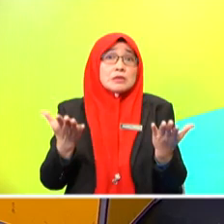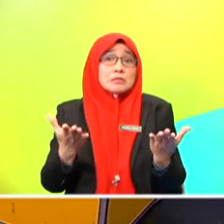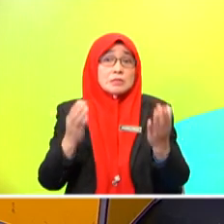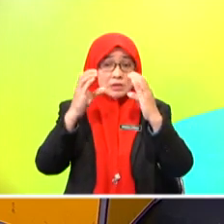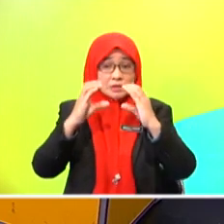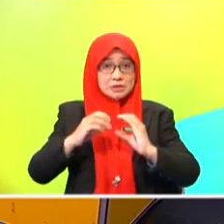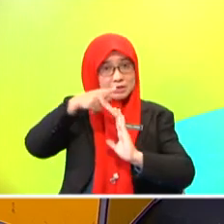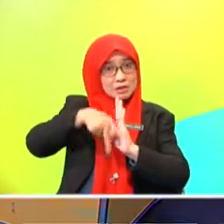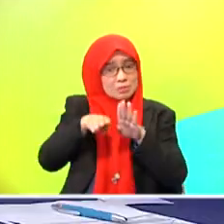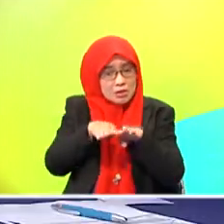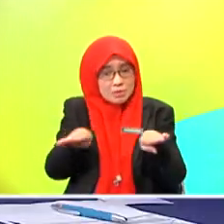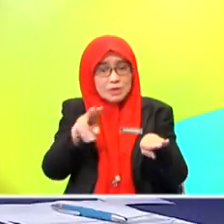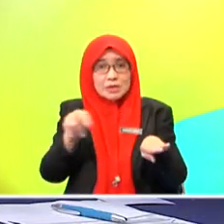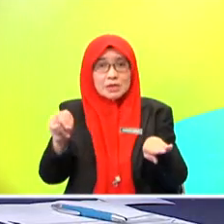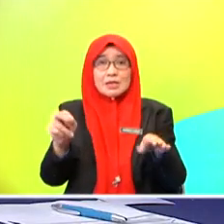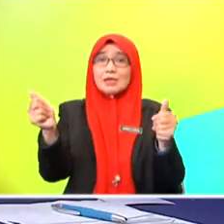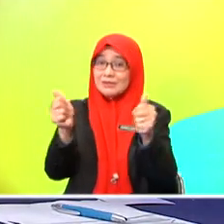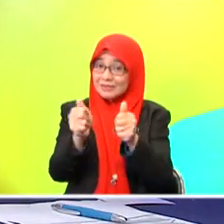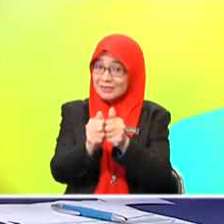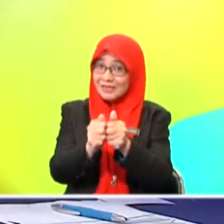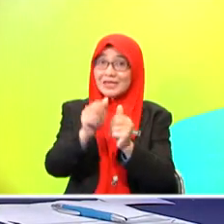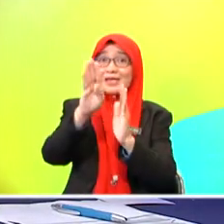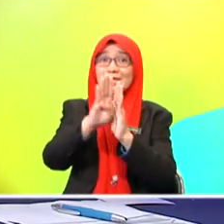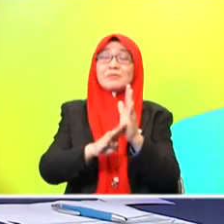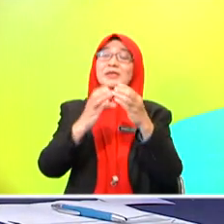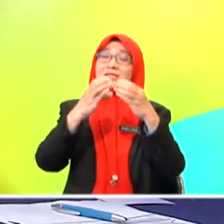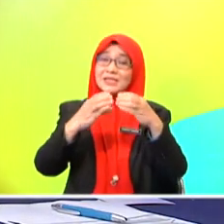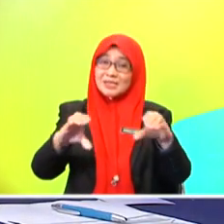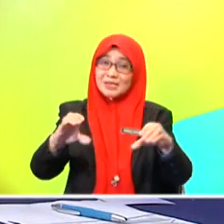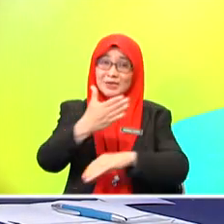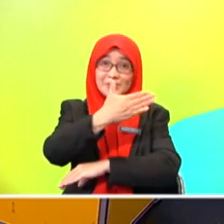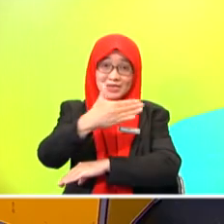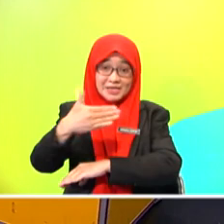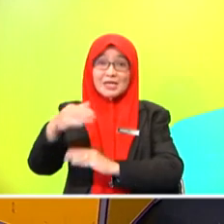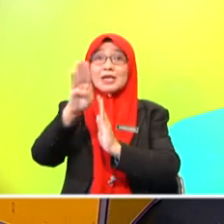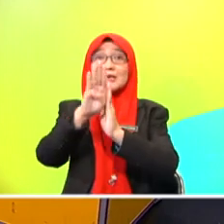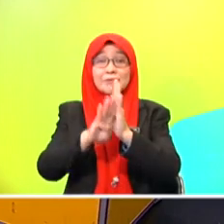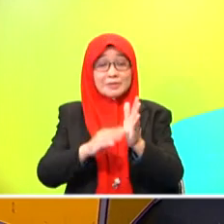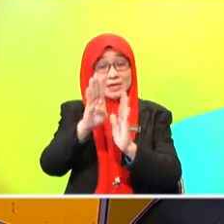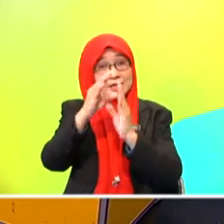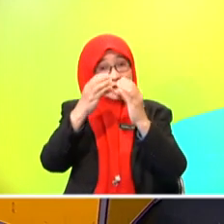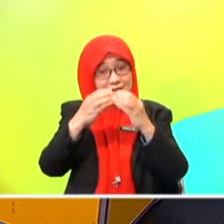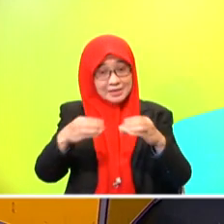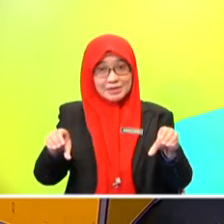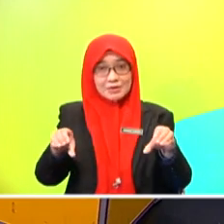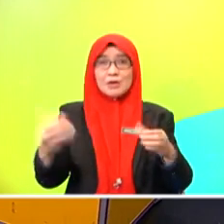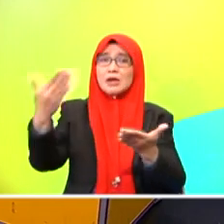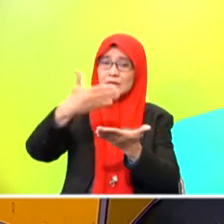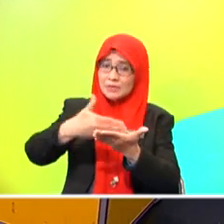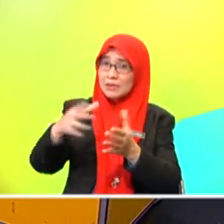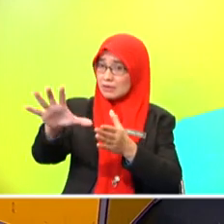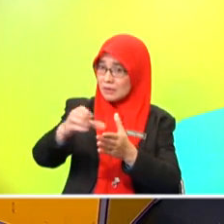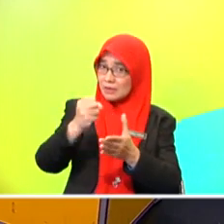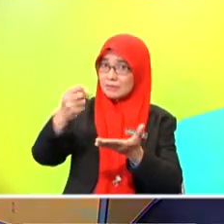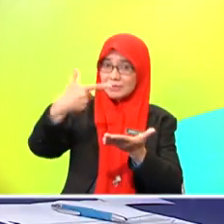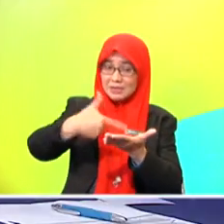pembiakannya? Pembiakannya adalah dengan bertelur. Wow, betul. Okey. Seterusnya, ambil lagi, Ria.